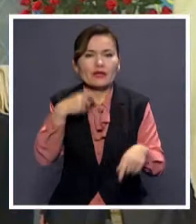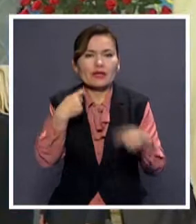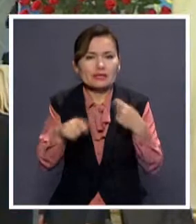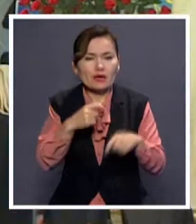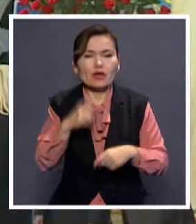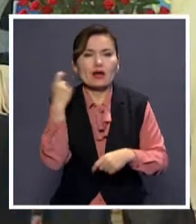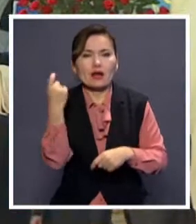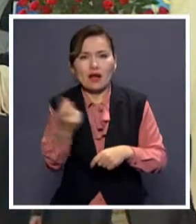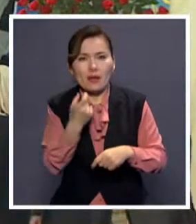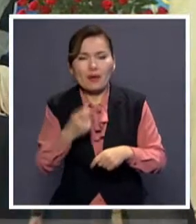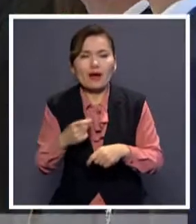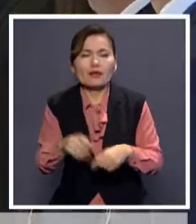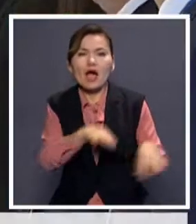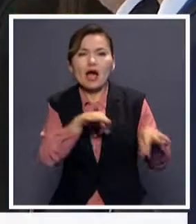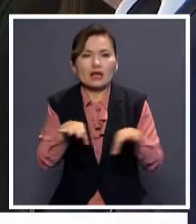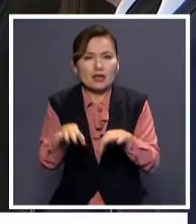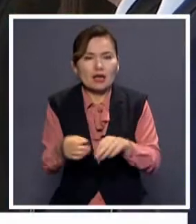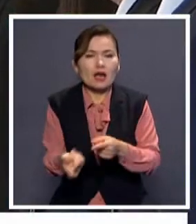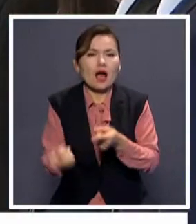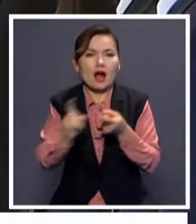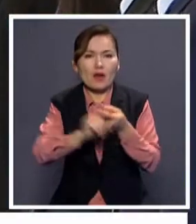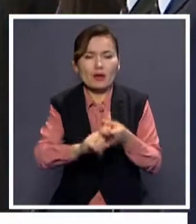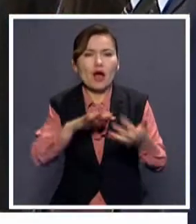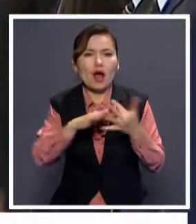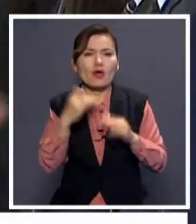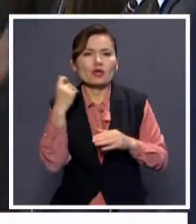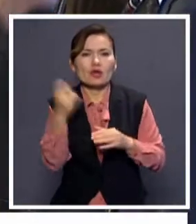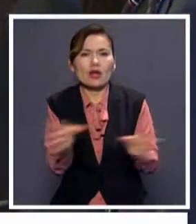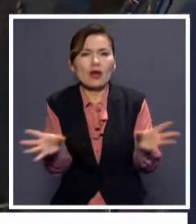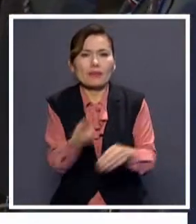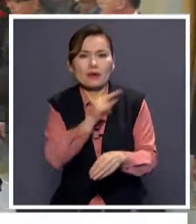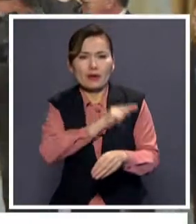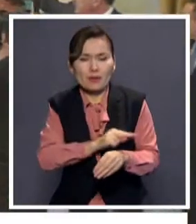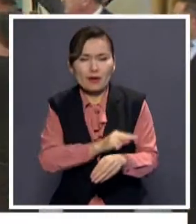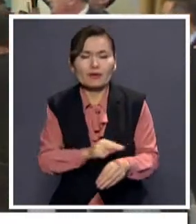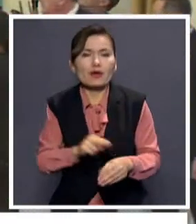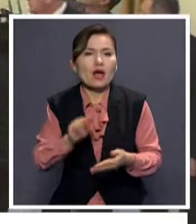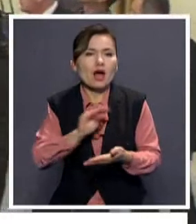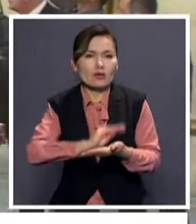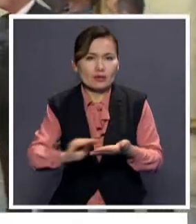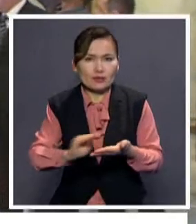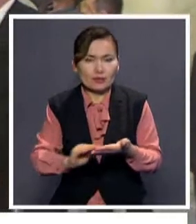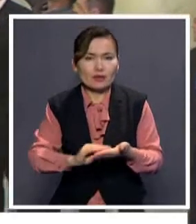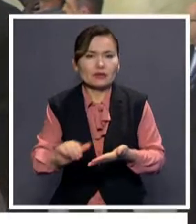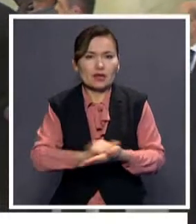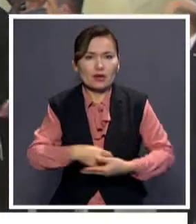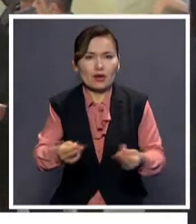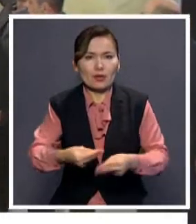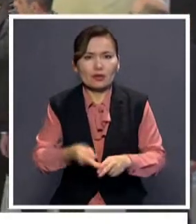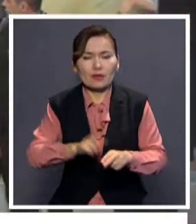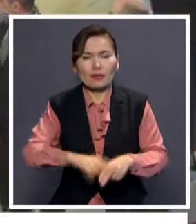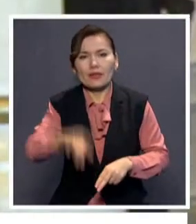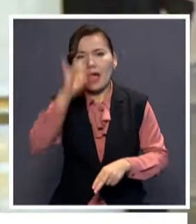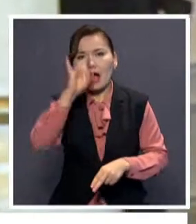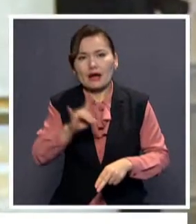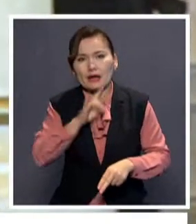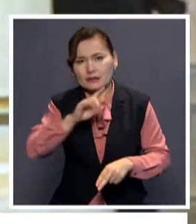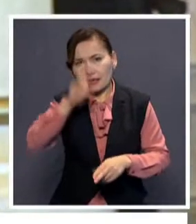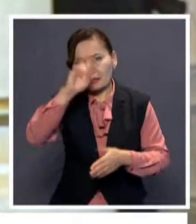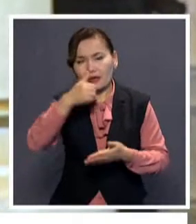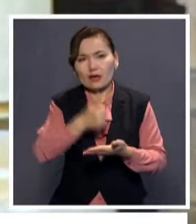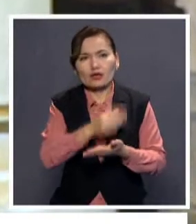логистика, коммуникация, ауыл шаруашылығы салаларындағы байланысты тереңдету жолын бірлесіп қарады. Осы ретте елбасы Қазақстан мен Сербия